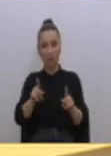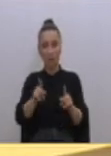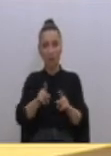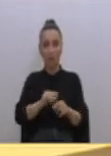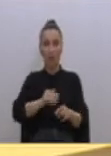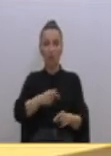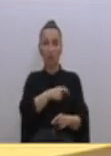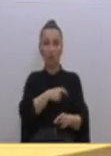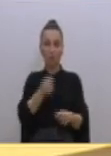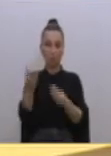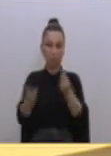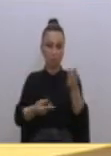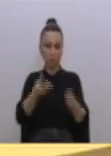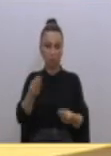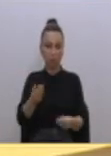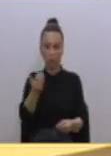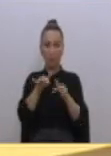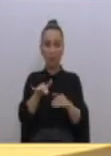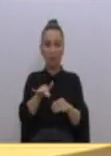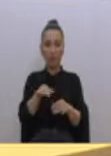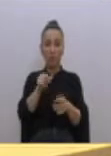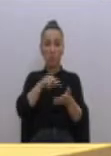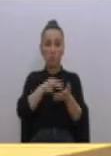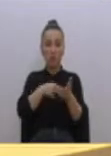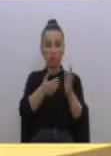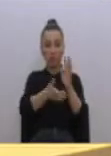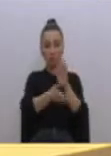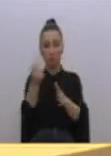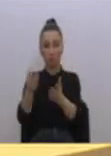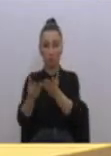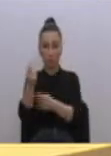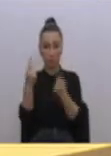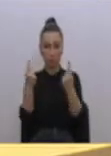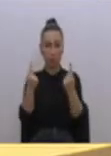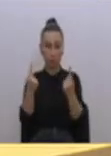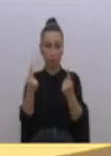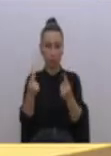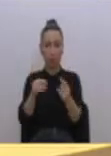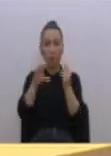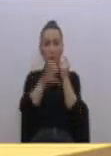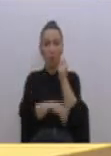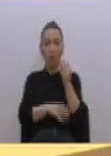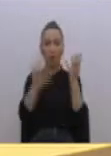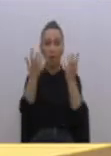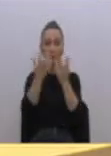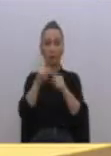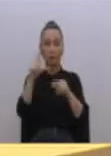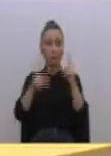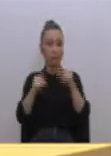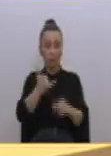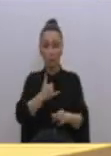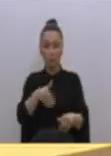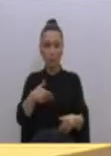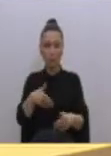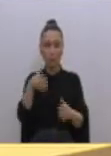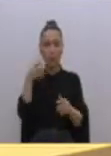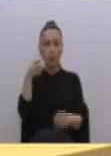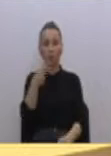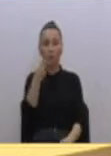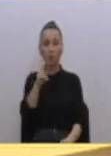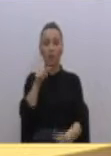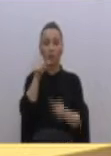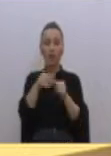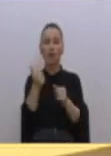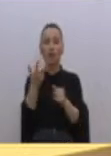კერძო კომპანიების. თქვენ აფუჭებს საქმე უზარმაზარ ფულს. ბოლო სტატისტიკა გვაქვს 2022 წელს